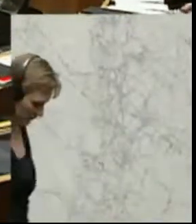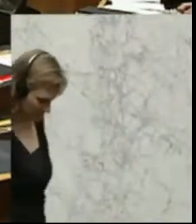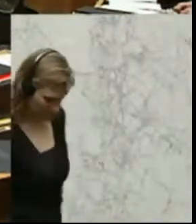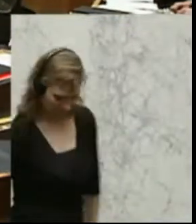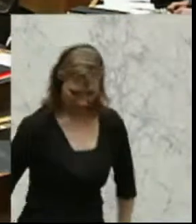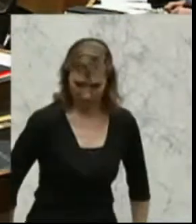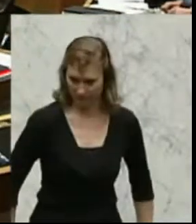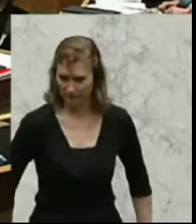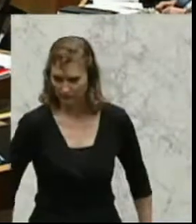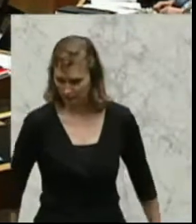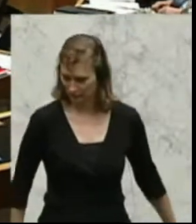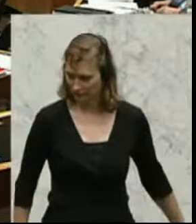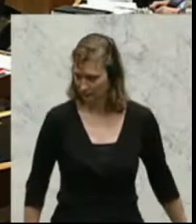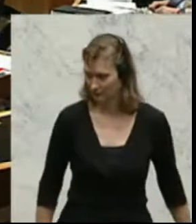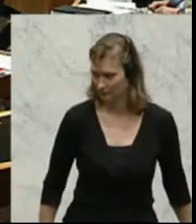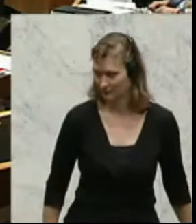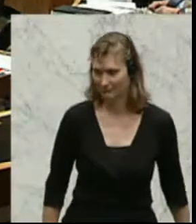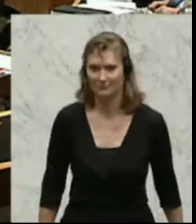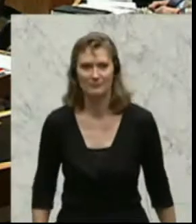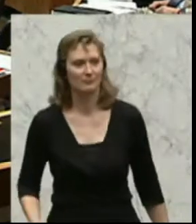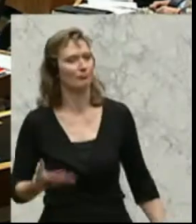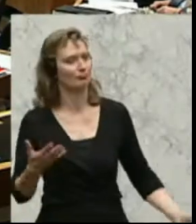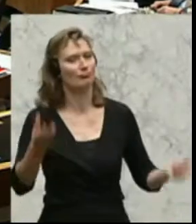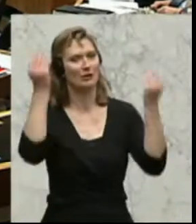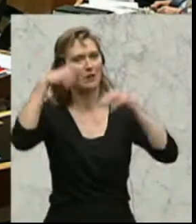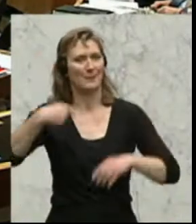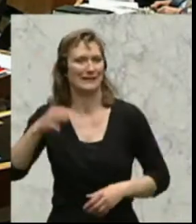Reinhold Lopatka, Clubobmann ÖVP, ist der nächste Redner.